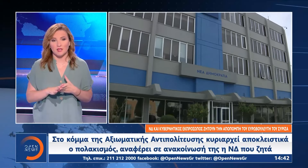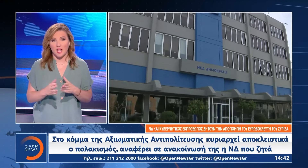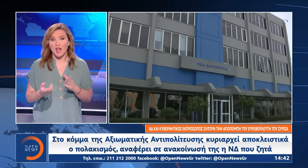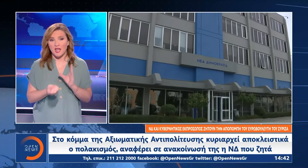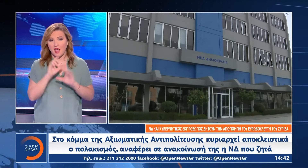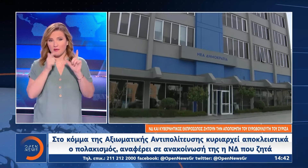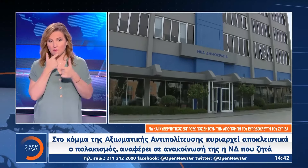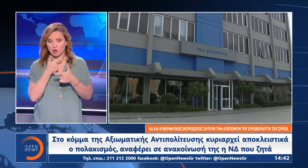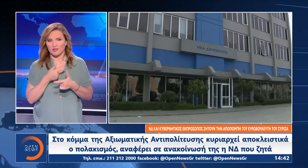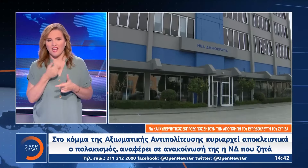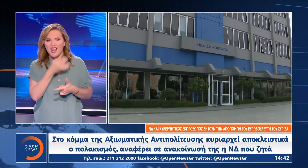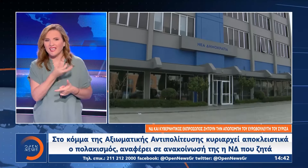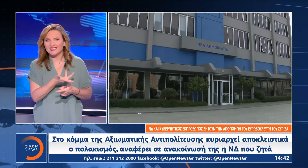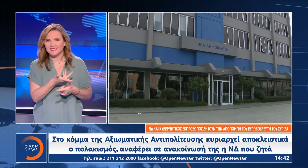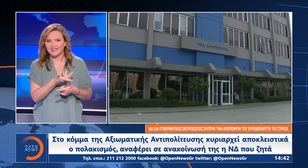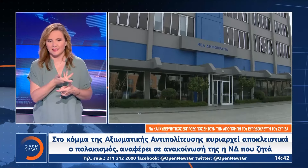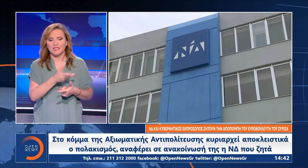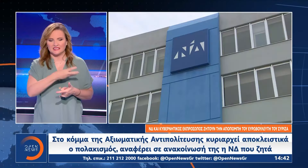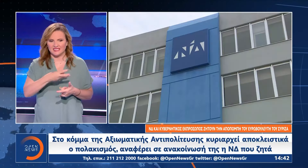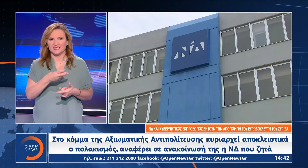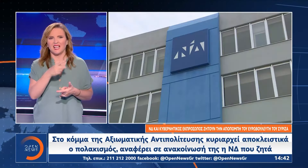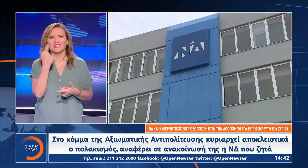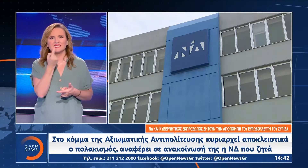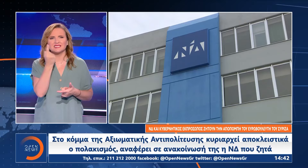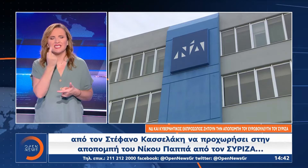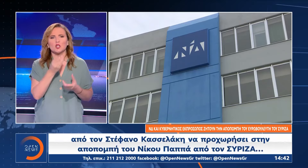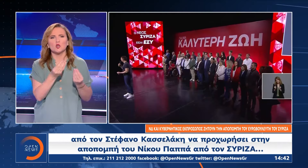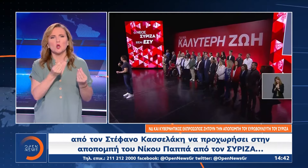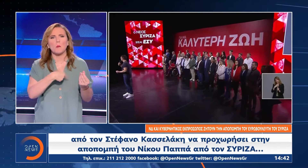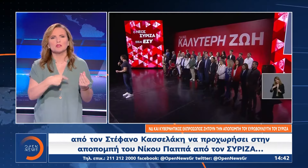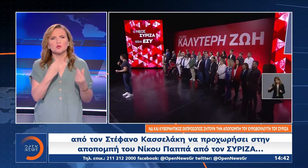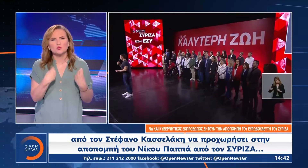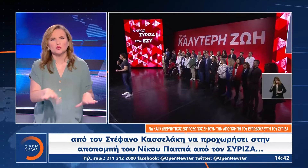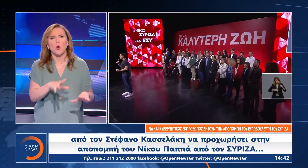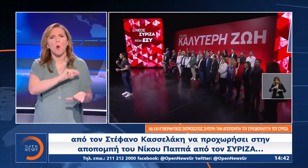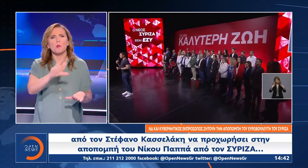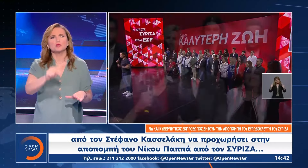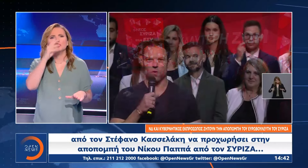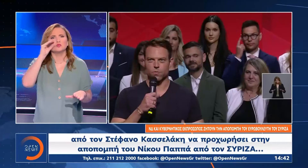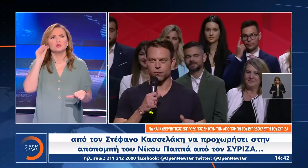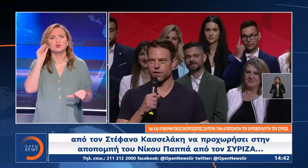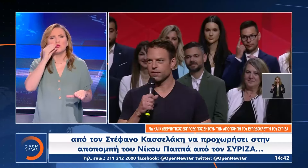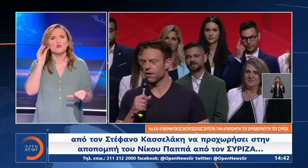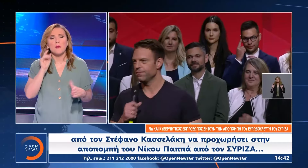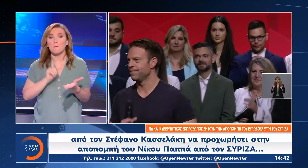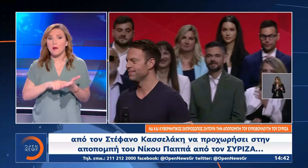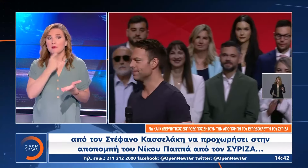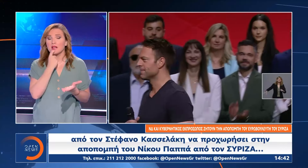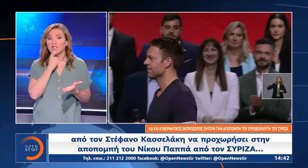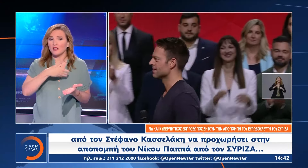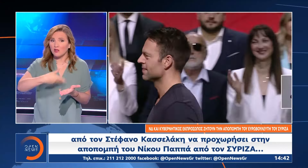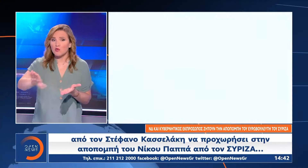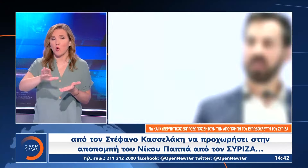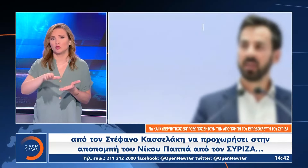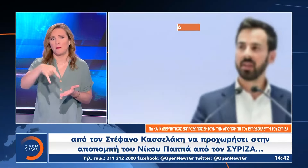κυριαρχεί αποκλειστικά ο Πολακισμός αναφέρει σε ανακοίνωση της η Νέα Δημοκρατία που ζητά από τον Στέφανο Κασελάκη να προχωρήσει στην αποπομπή του Νίκου Παπά από